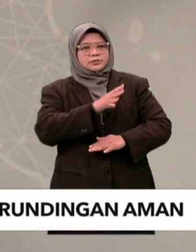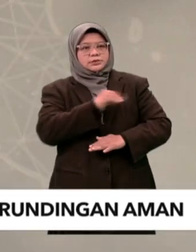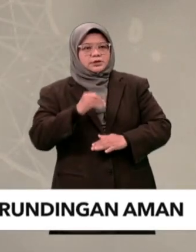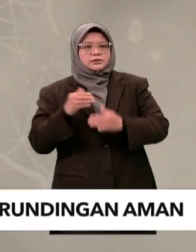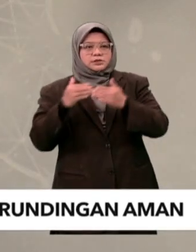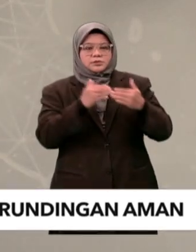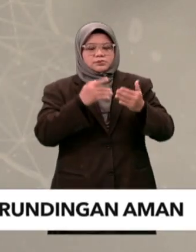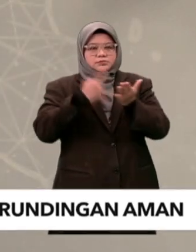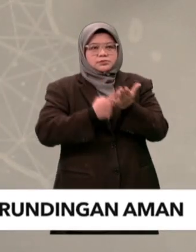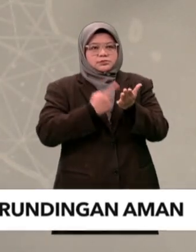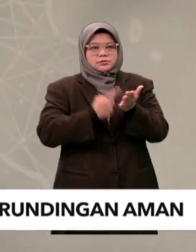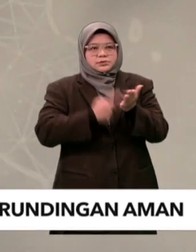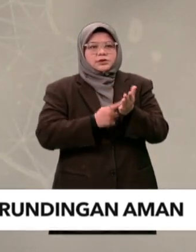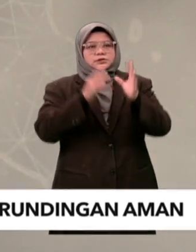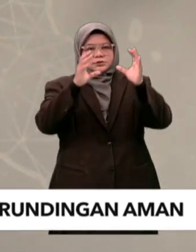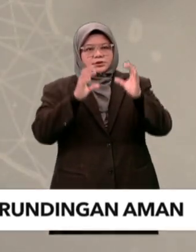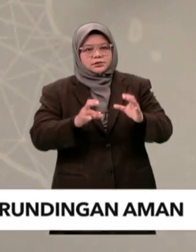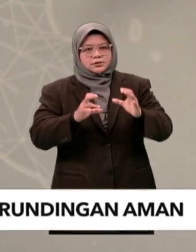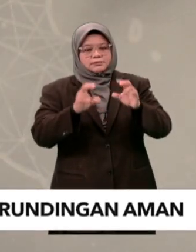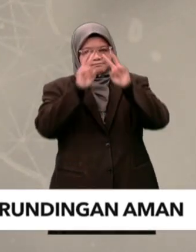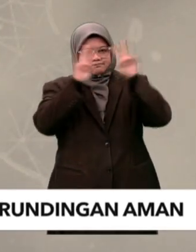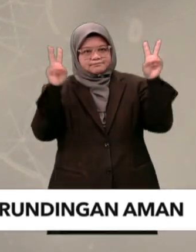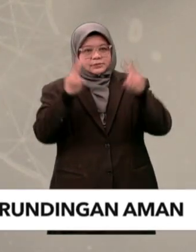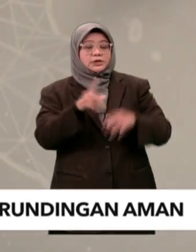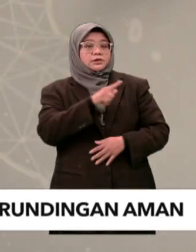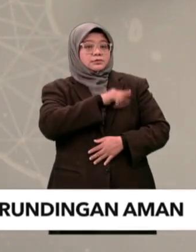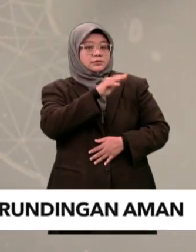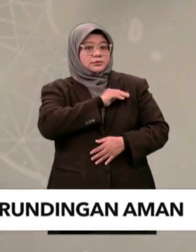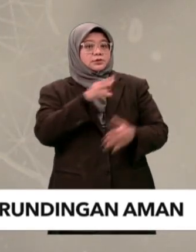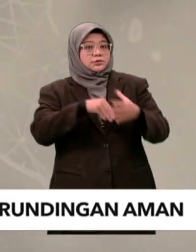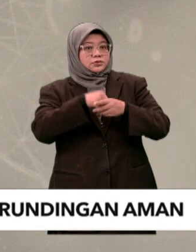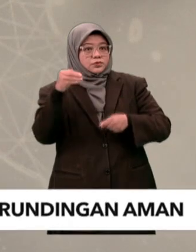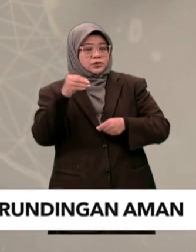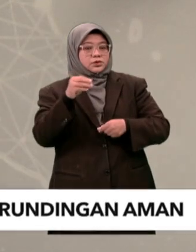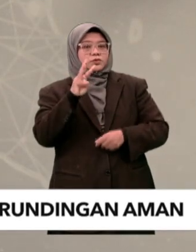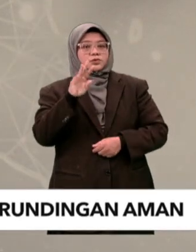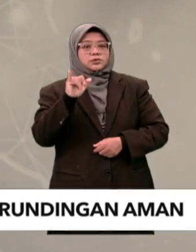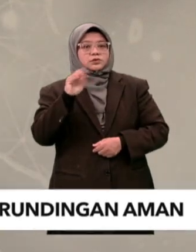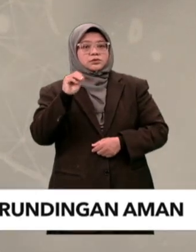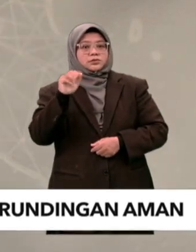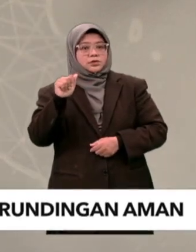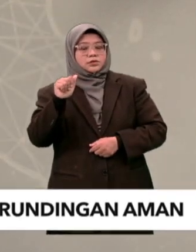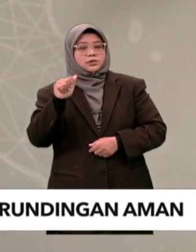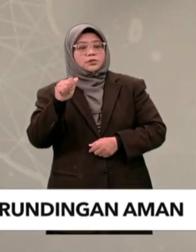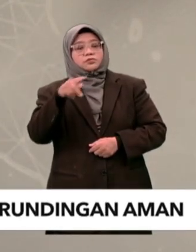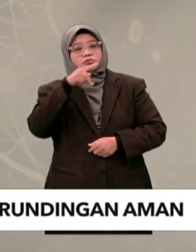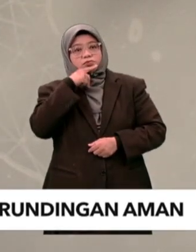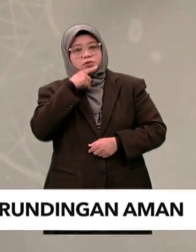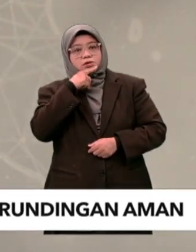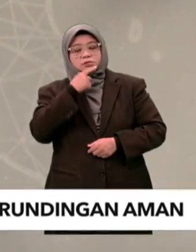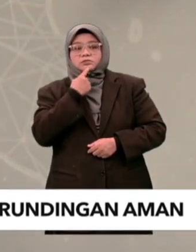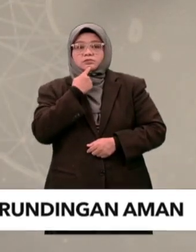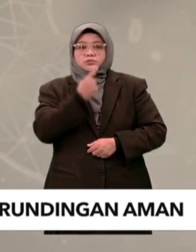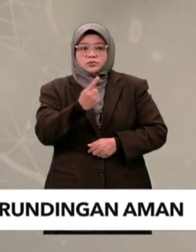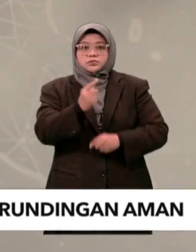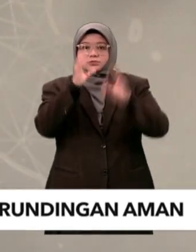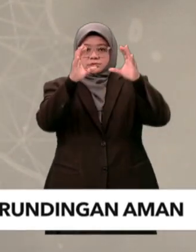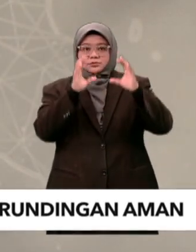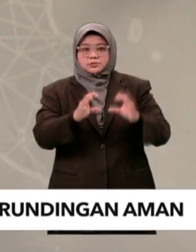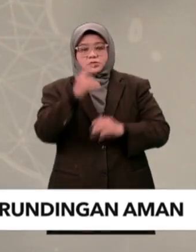semudah rundingan secara aman Kementerian Luar menurut si Wisma putra dalam satu kenyataan menggeser langkah tersebut